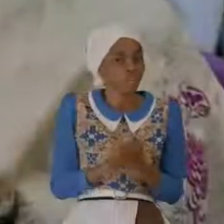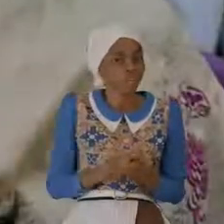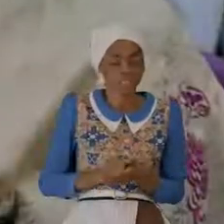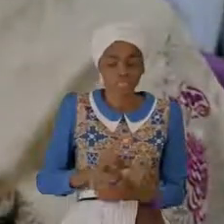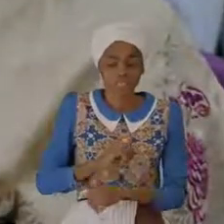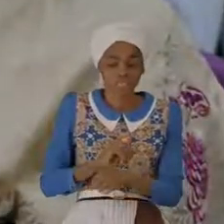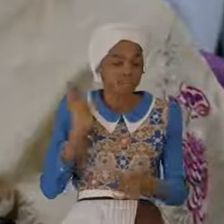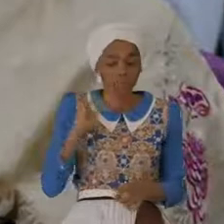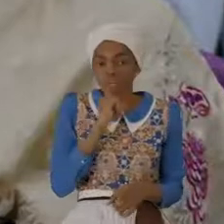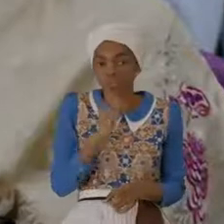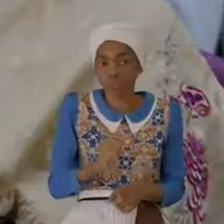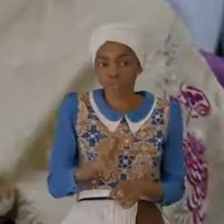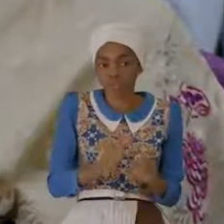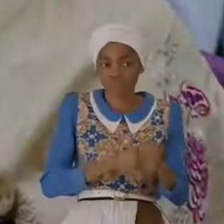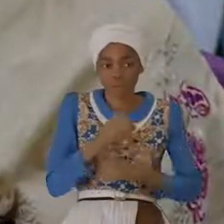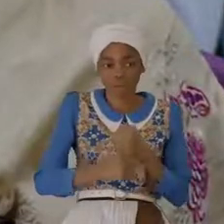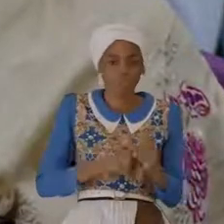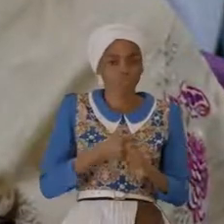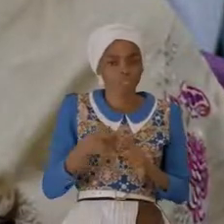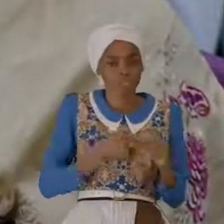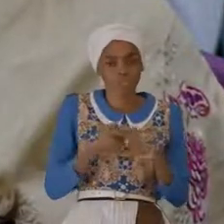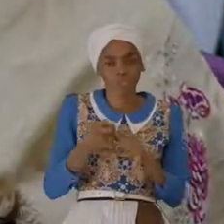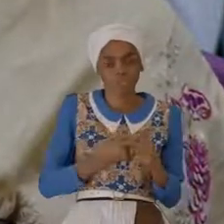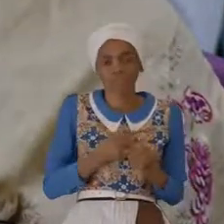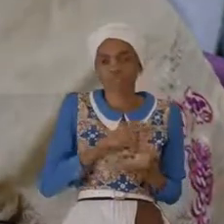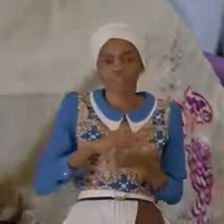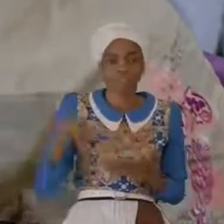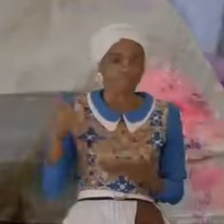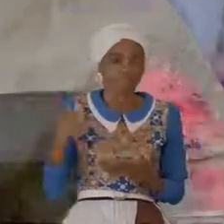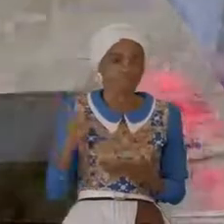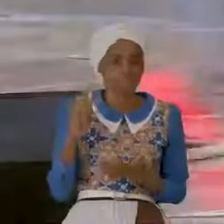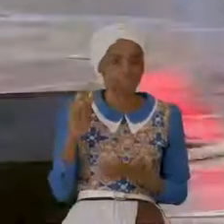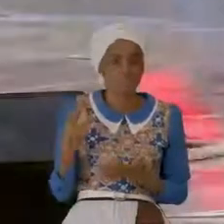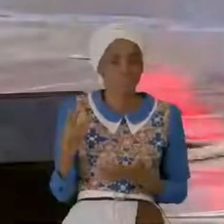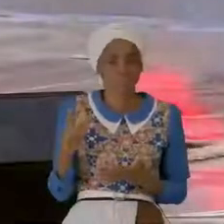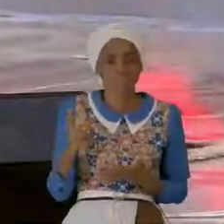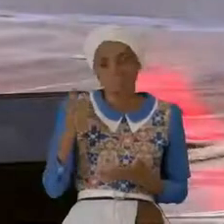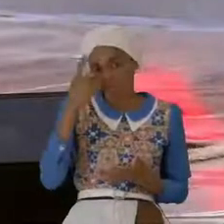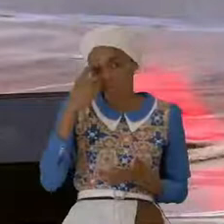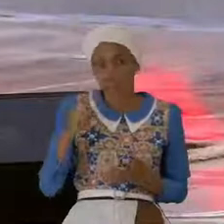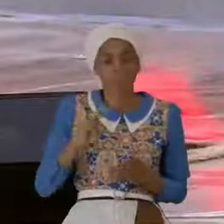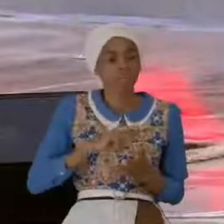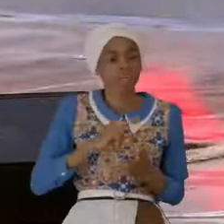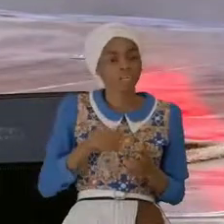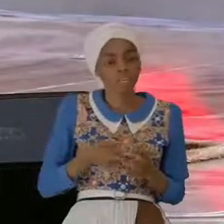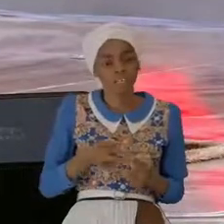qu'ils ne souffrent d'aucun dommage de persécution. Verset